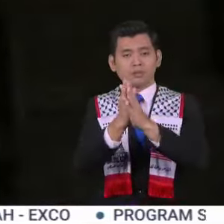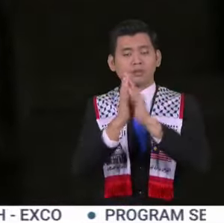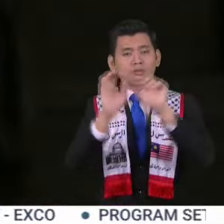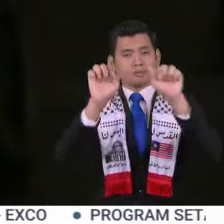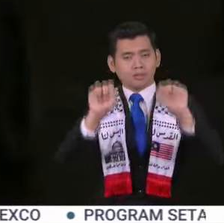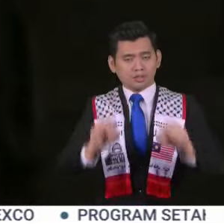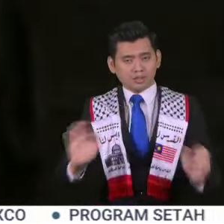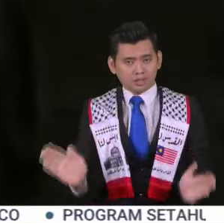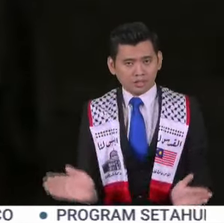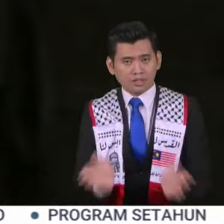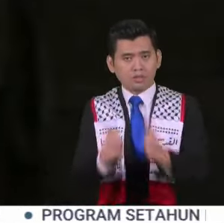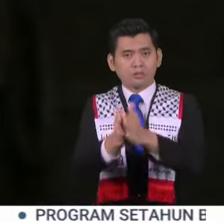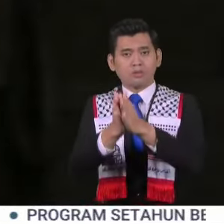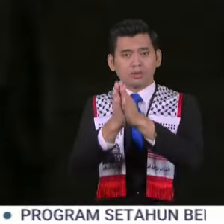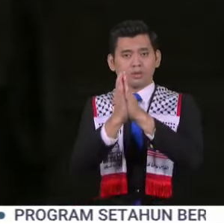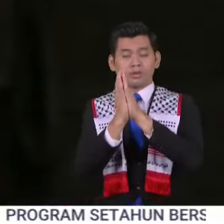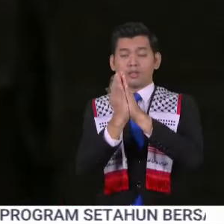memohon semula